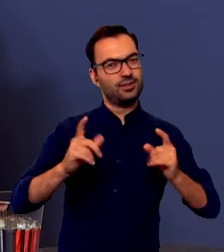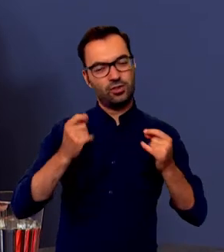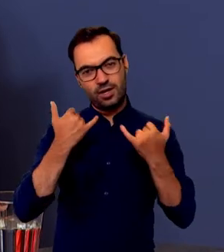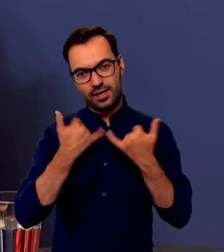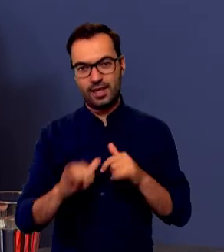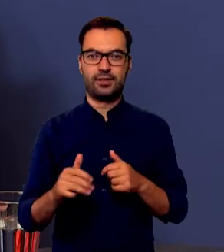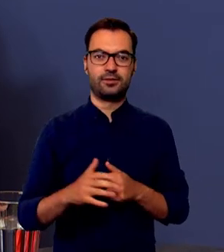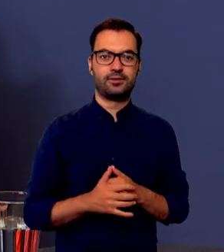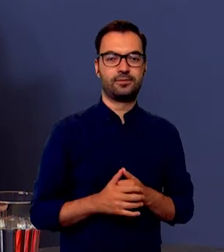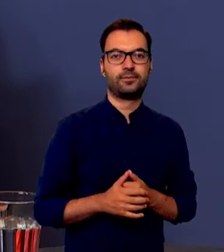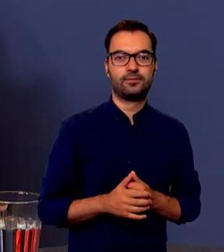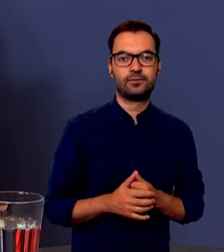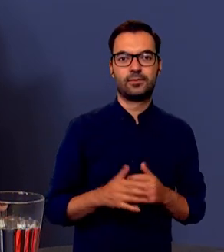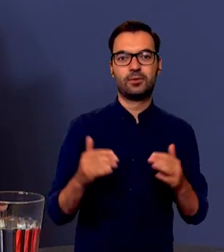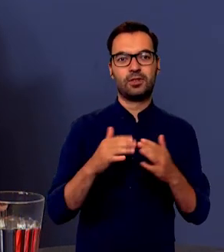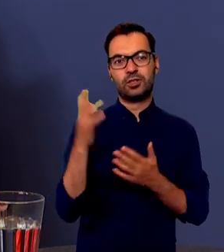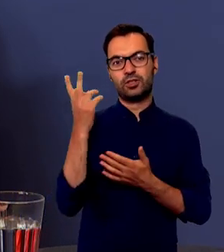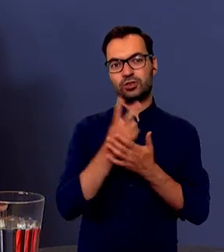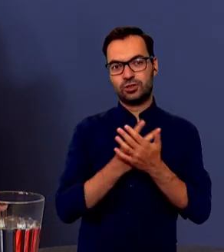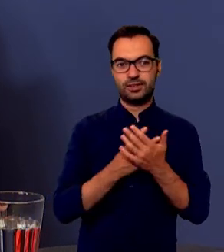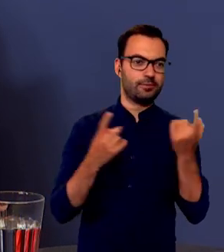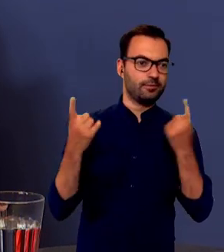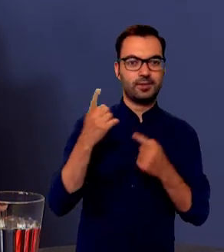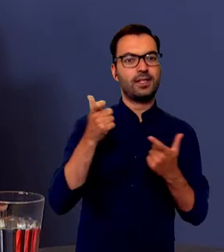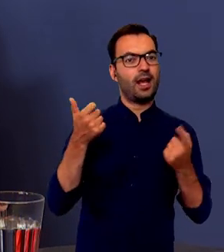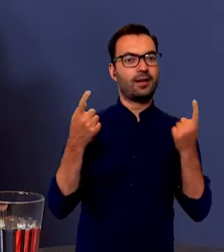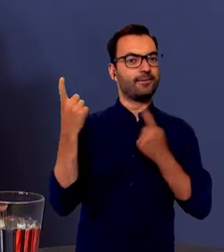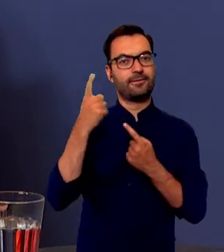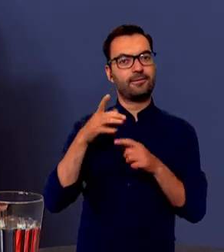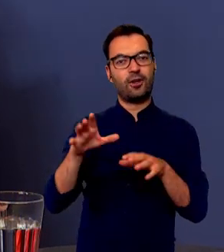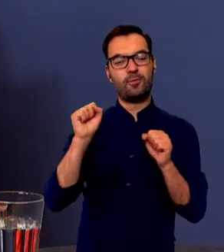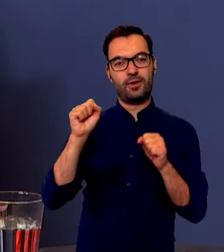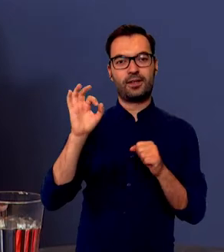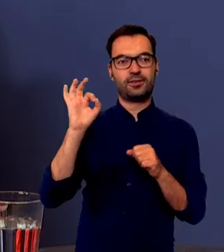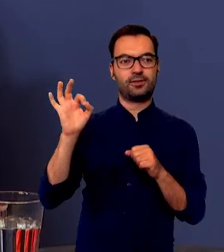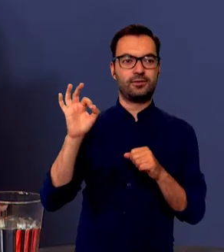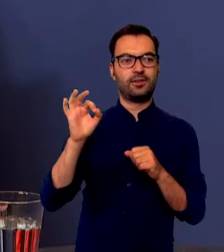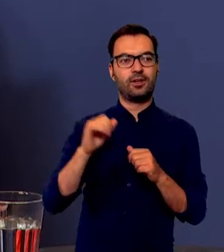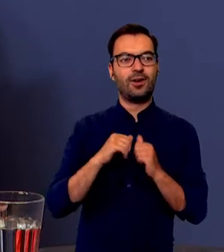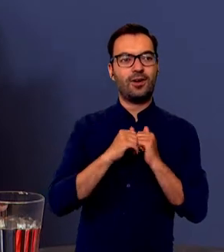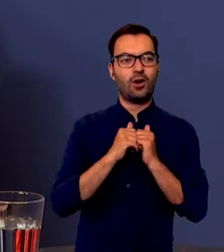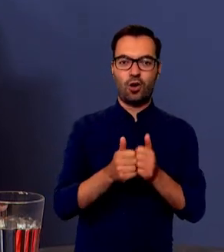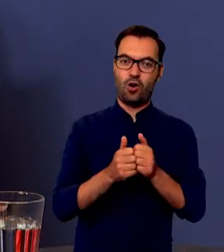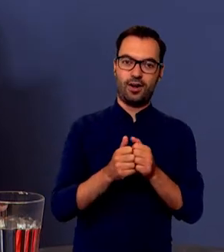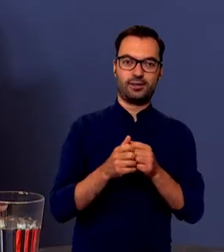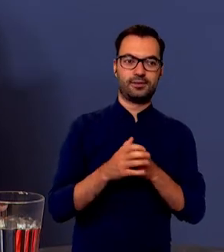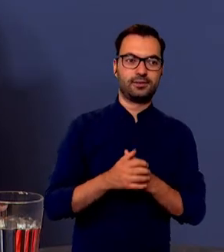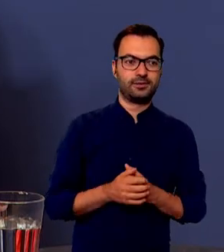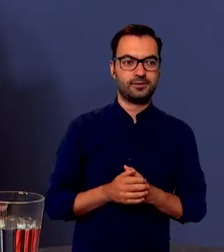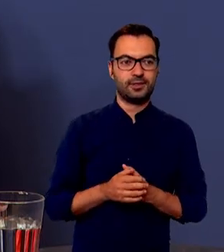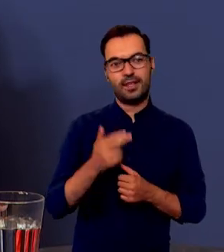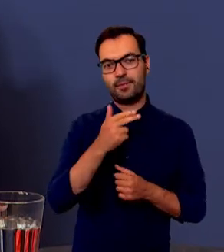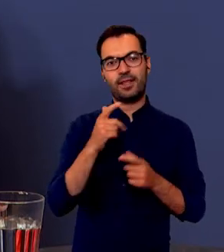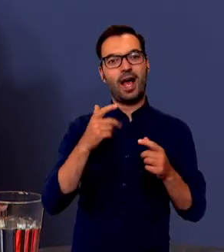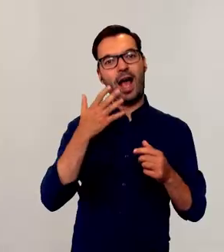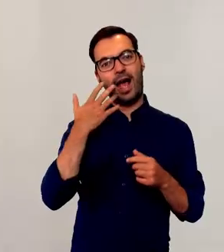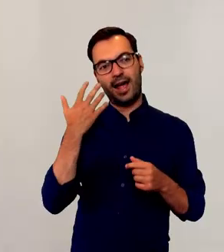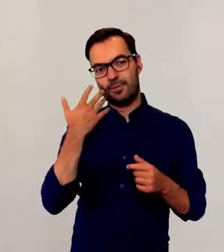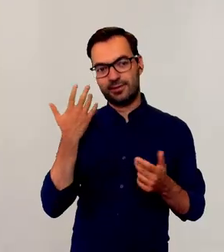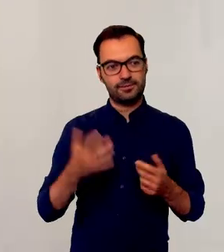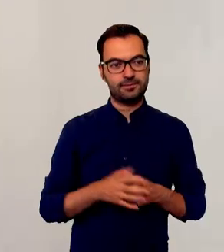inaczej niż czytacie, czy niż nam się wydaje. Jak ty widzisz swoją rolę w tej arabskiej opowieści w polskim kontekście?